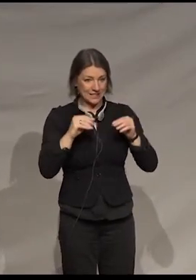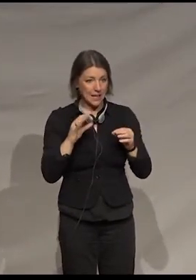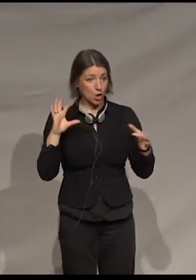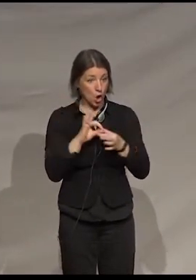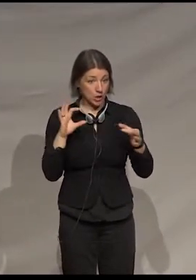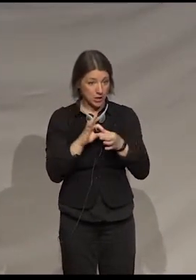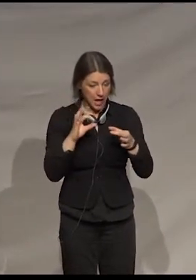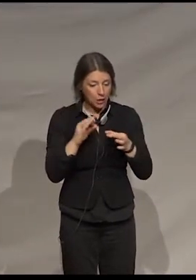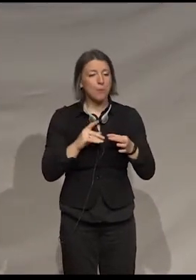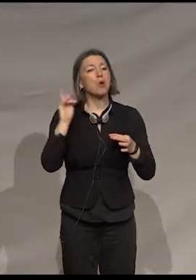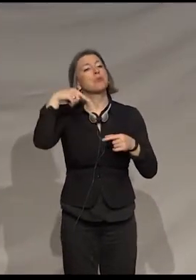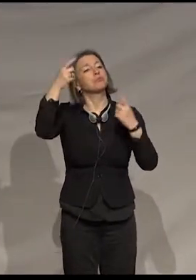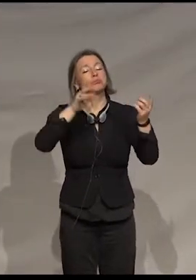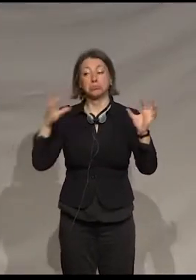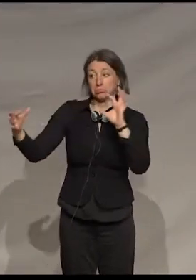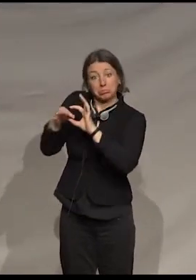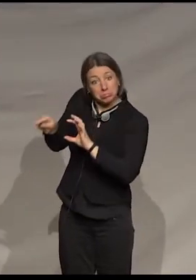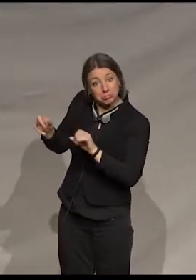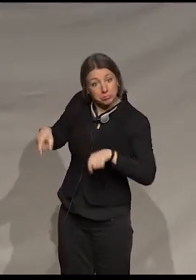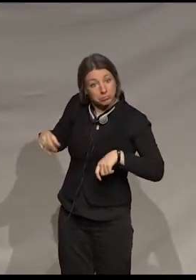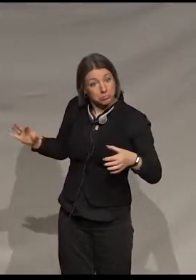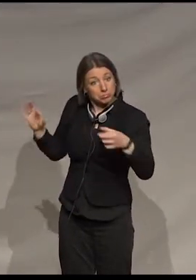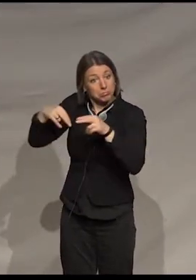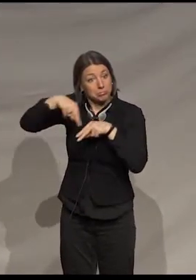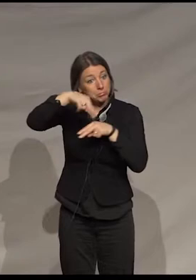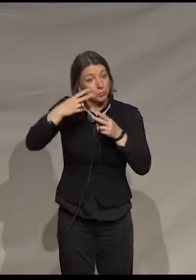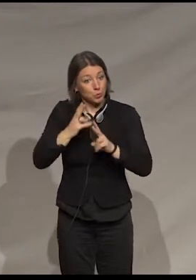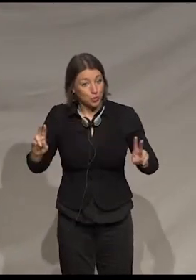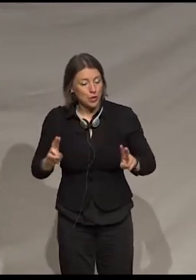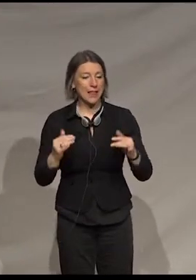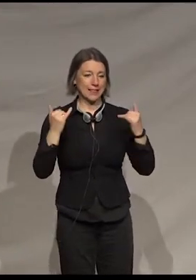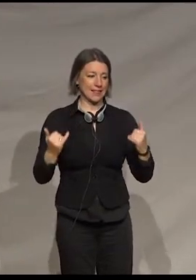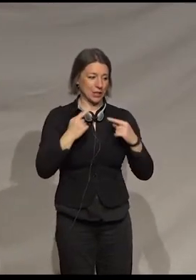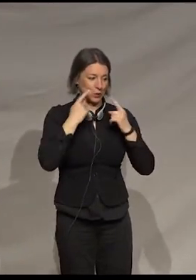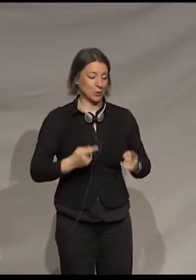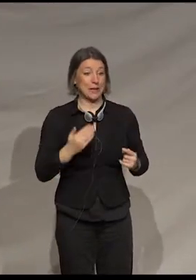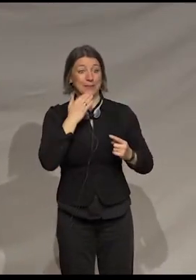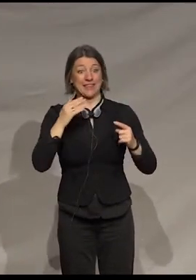bych uvítal kolegu Jiřího Jambora v rámci asistenčního robota Eiffel.